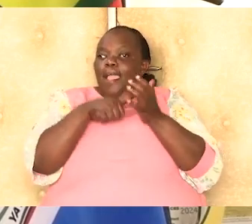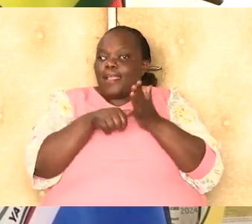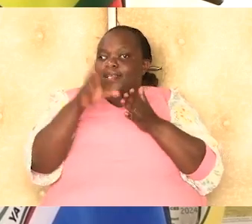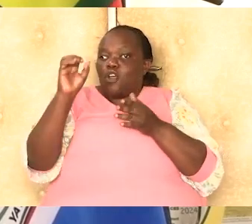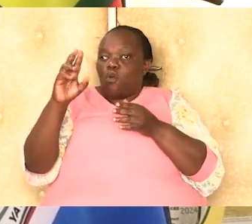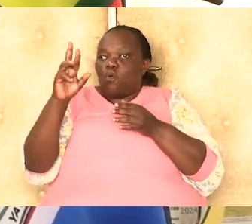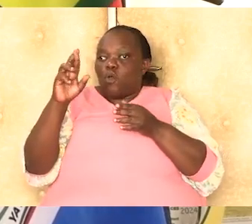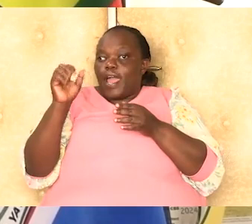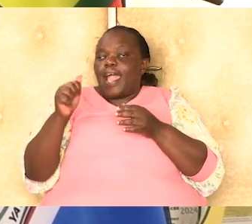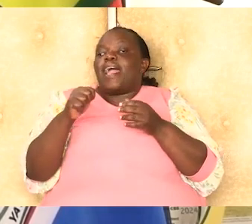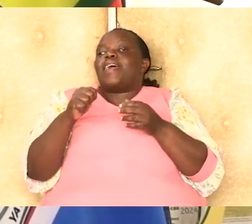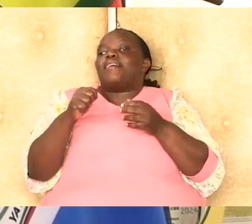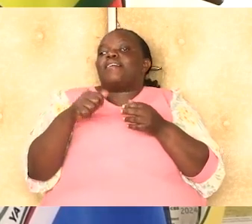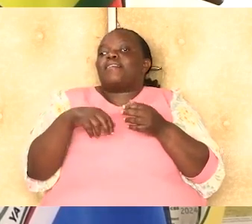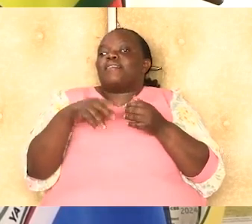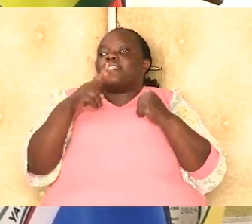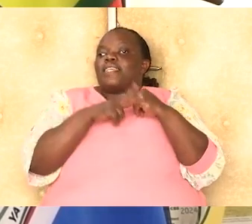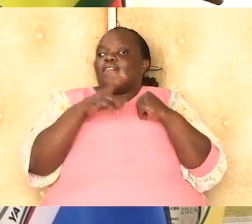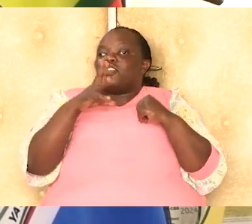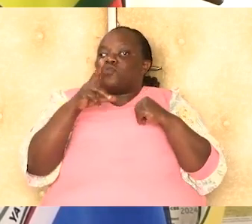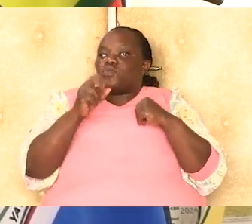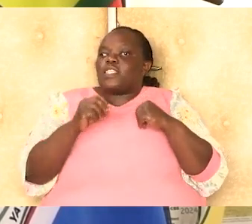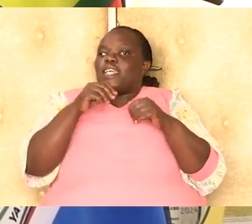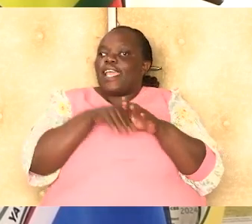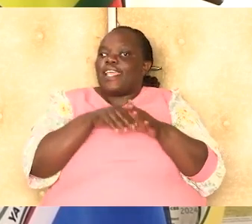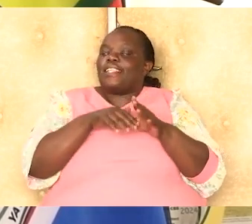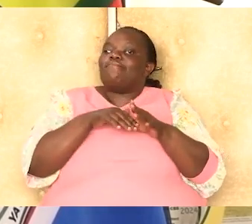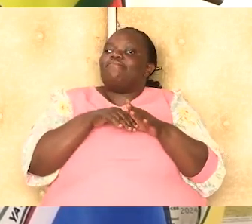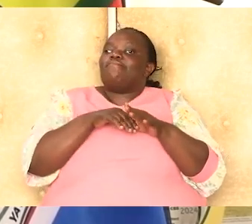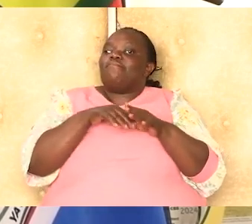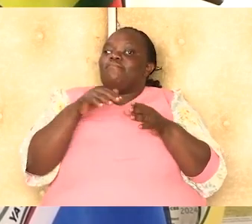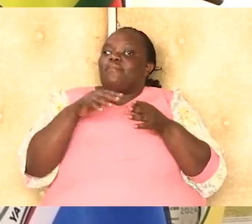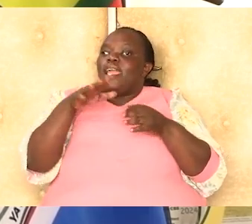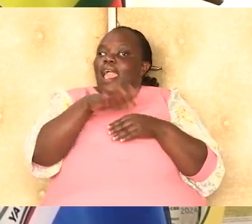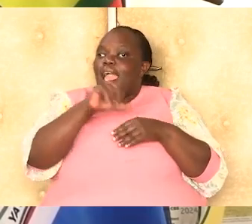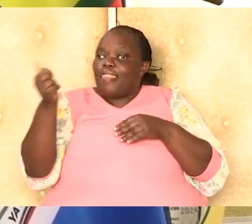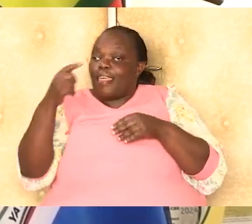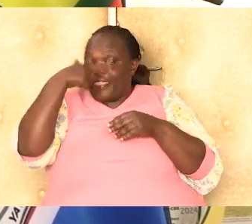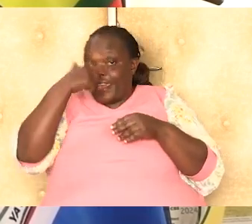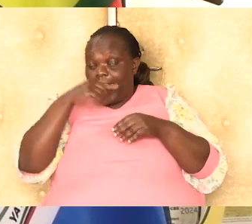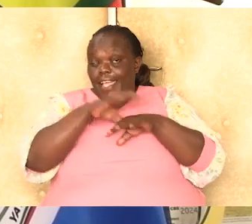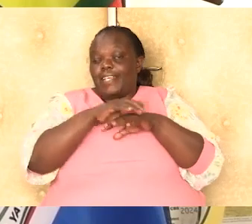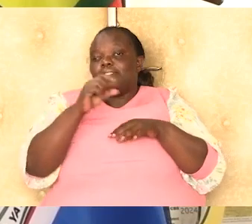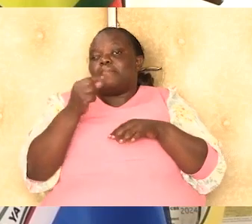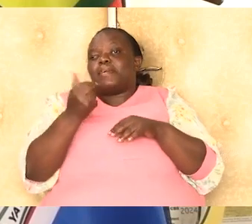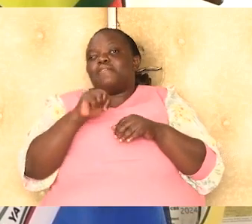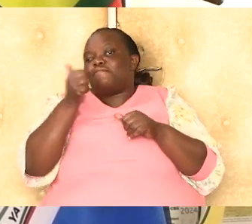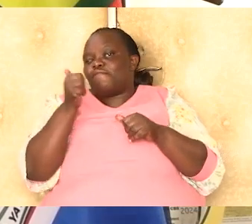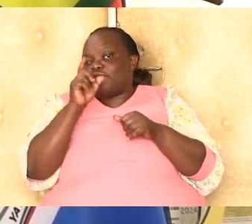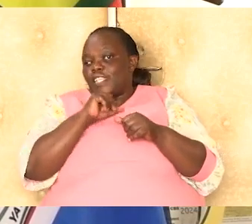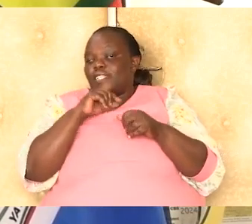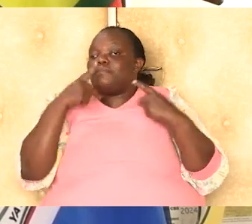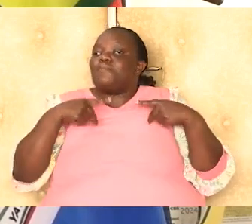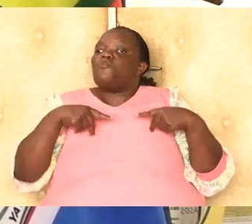aura ambayo walipatua shilingi mia saba na ishirini kule kwale na mwishimua rais pia wengine walipatua kule thika kwa hivo ni watu ambayo